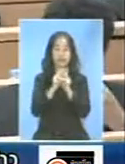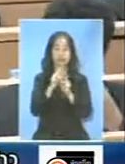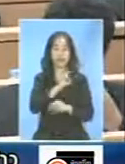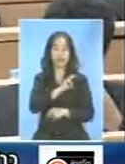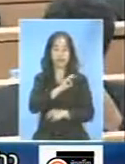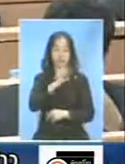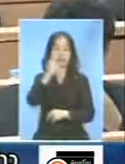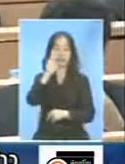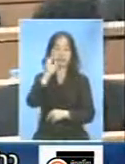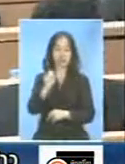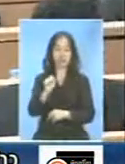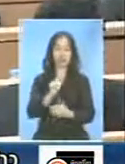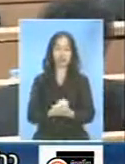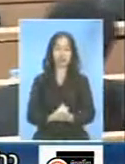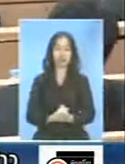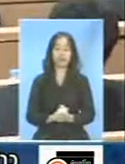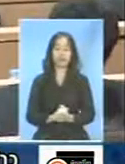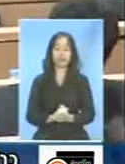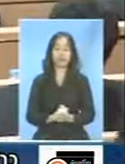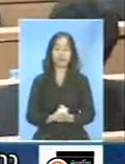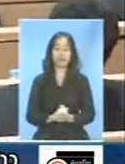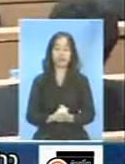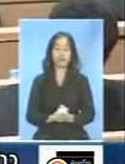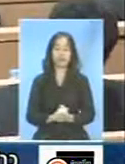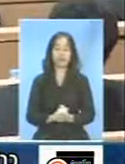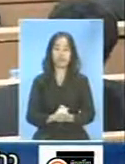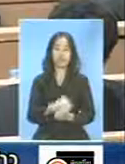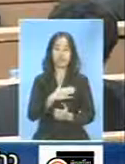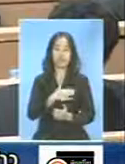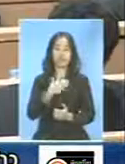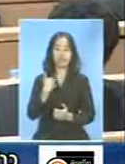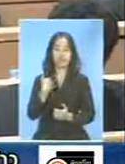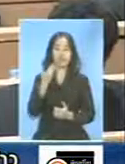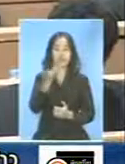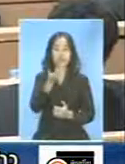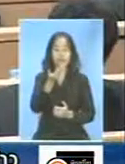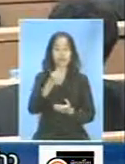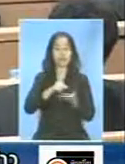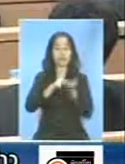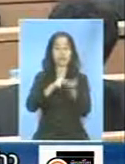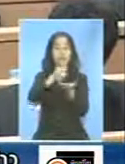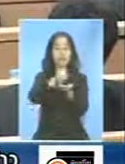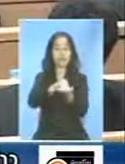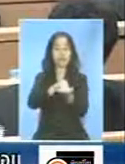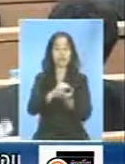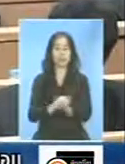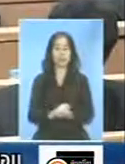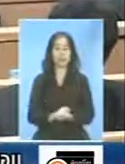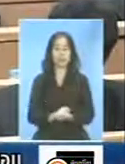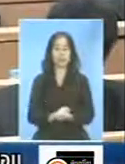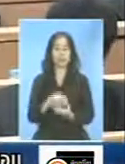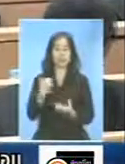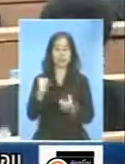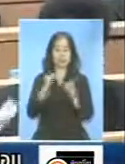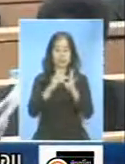ทนนะครับก็อภิปรายต่อไปนะครับการประชุมเนี่ยยุติลงเมื่อตอน4:12 นนะครับแล้วก็พรุ่งนี้จะเริ่มกันใหม่ต